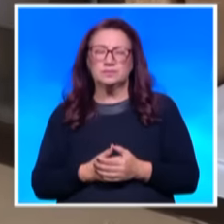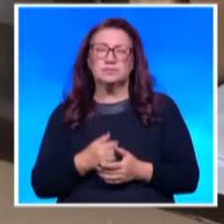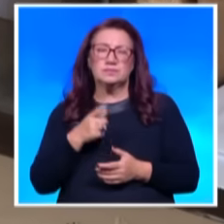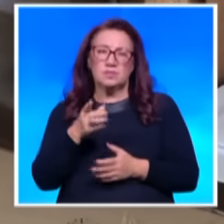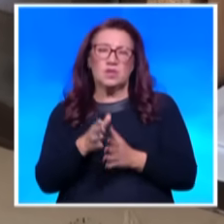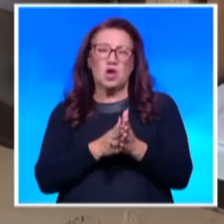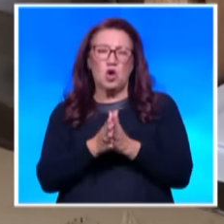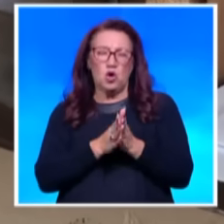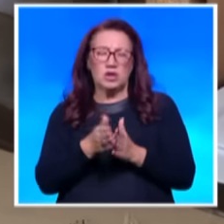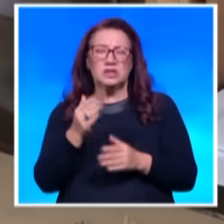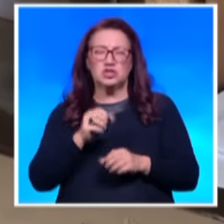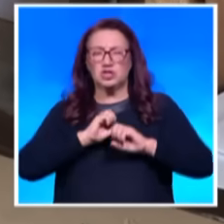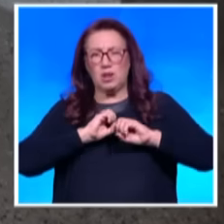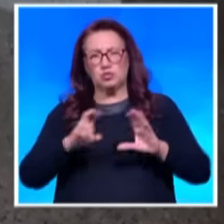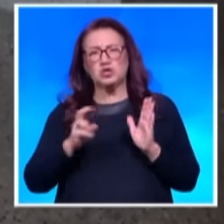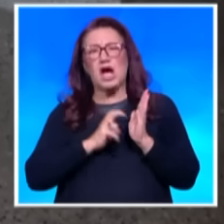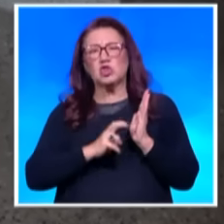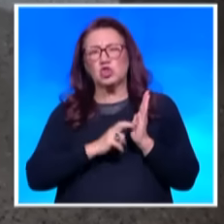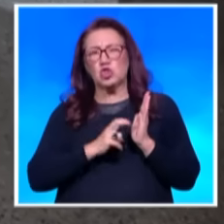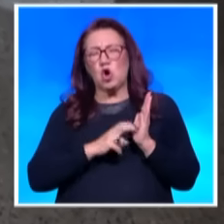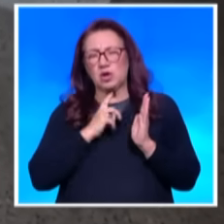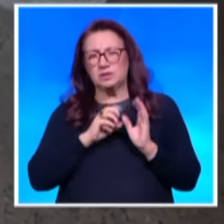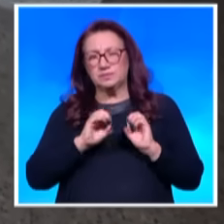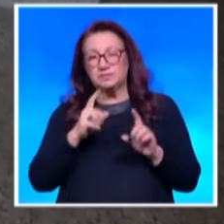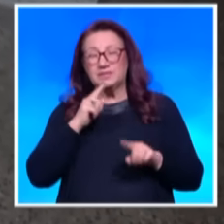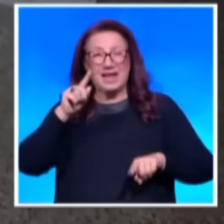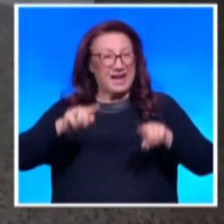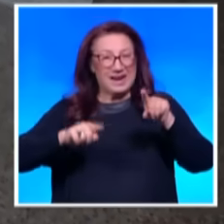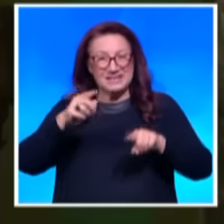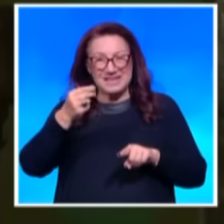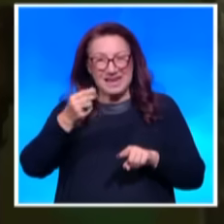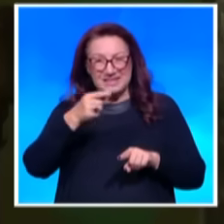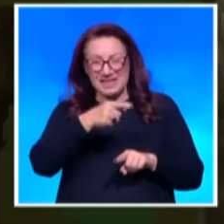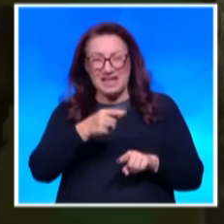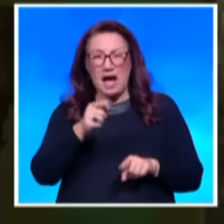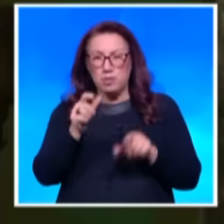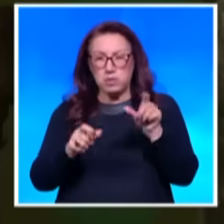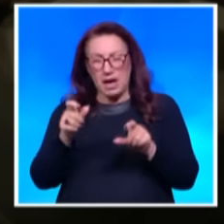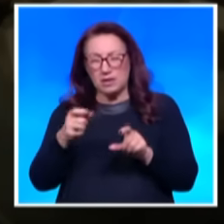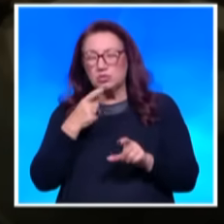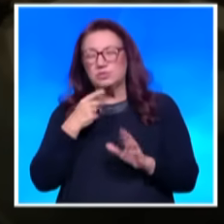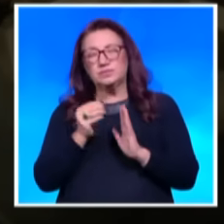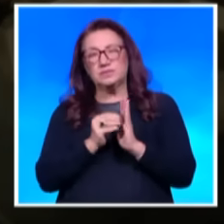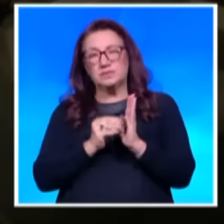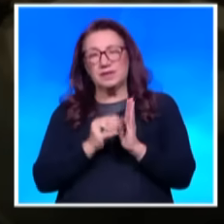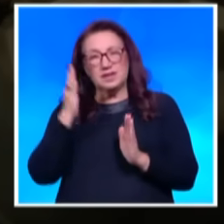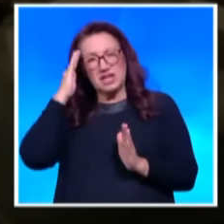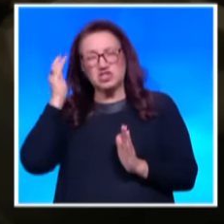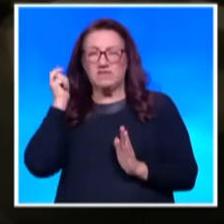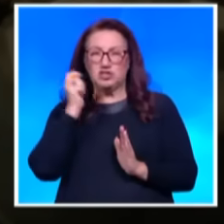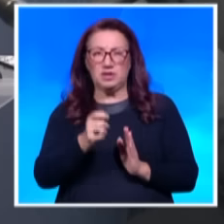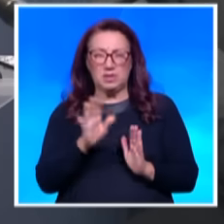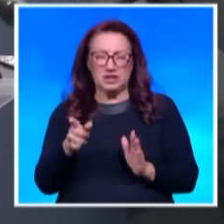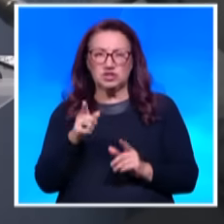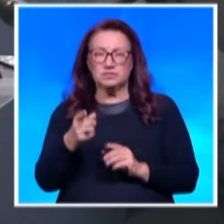ще се топлят на ток, като разликата в цената с парното ще е за сметка на държавата. Говорим за над 4100